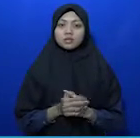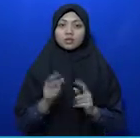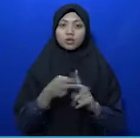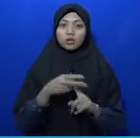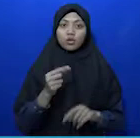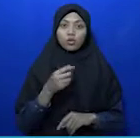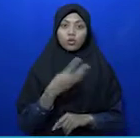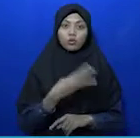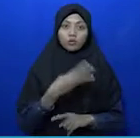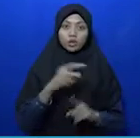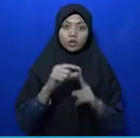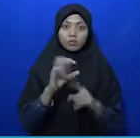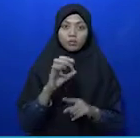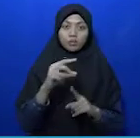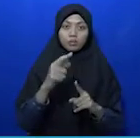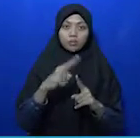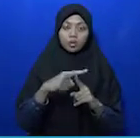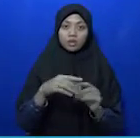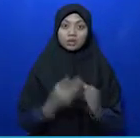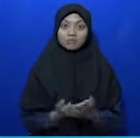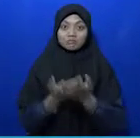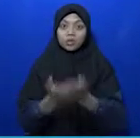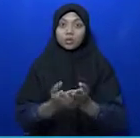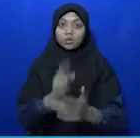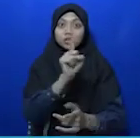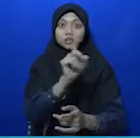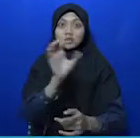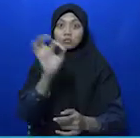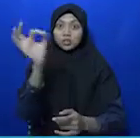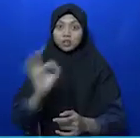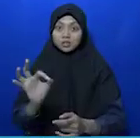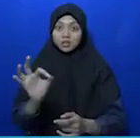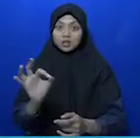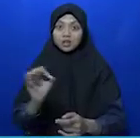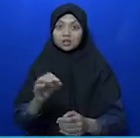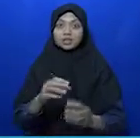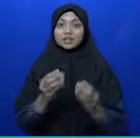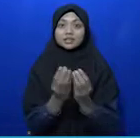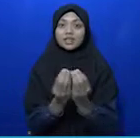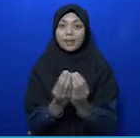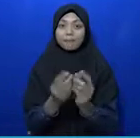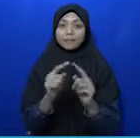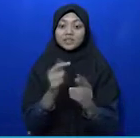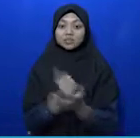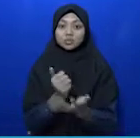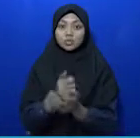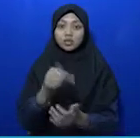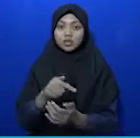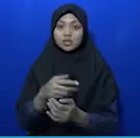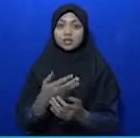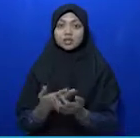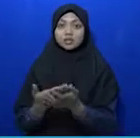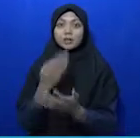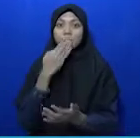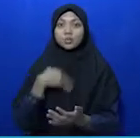Freeport dia menawarkan 10% saham yang itu mestinya jatah pemerintah untuk melengkapi jadi 20 ini ya,